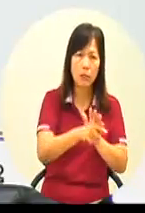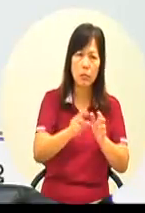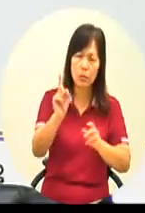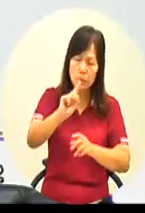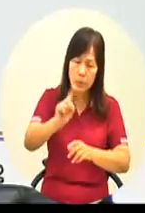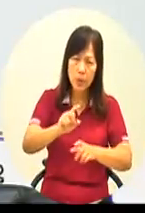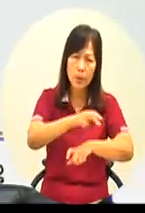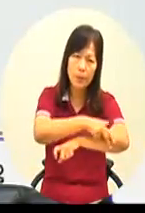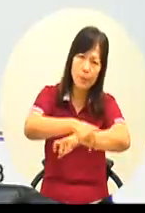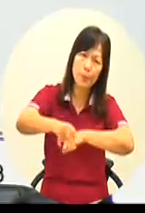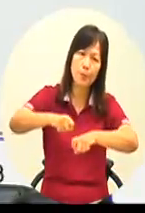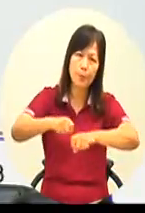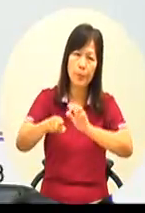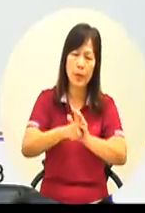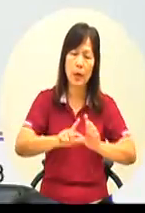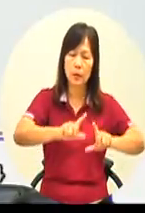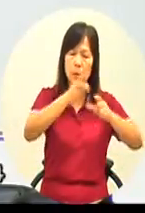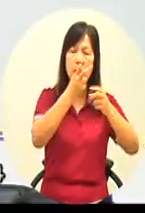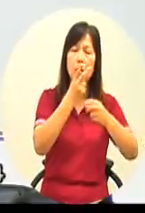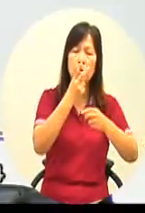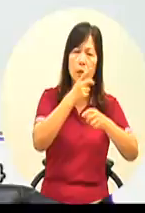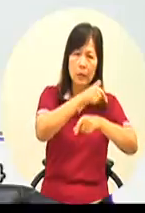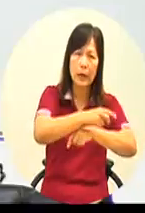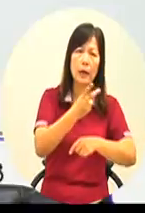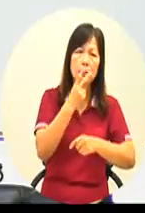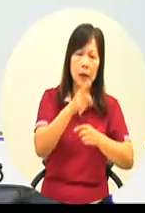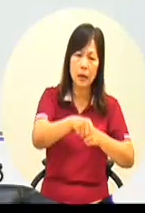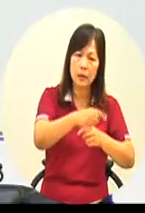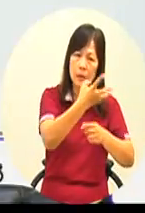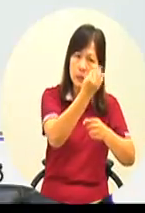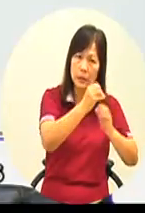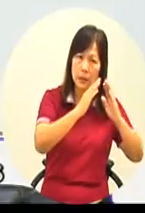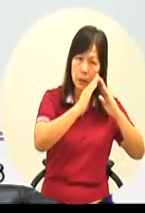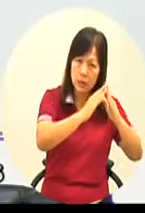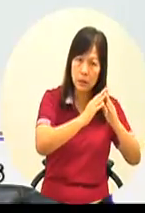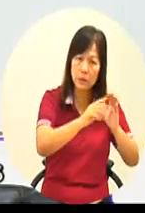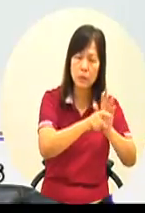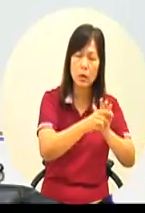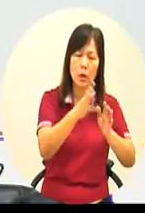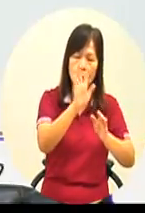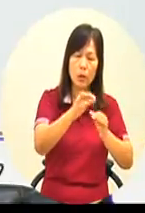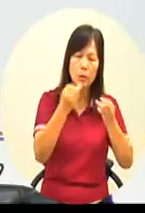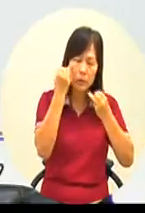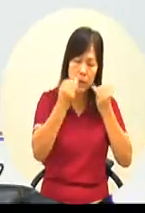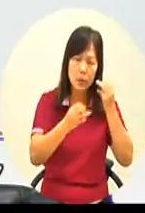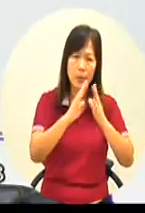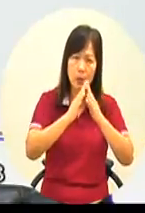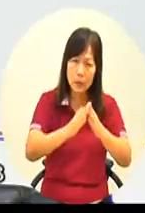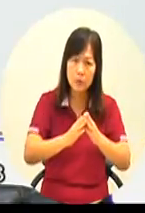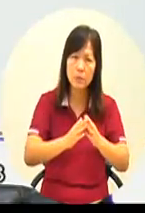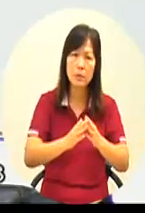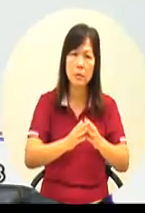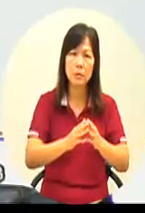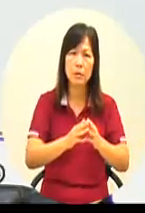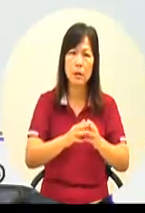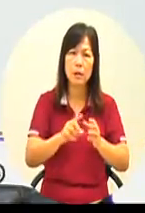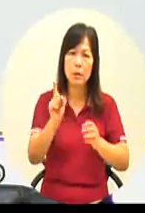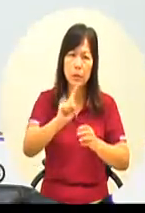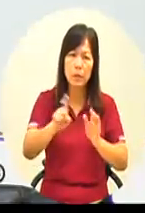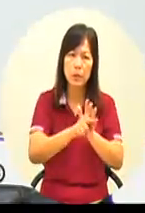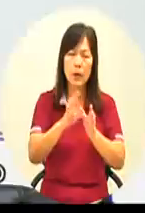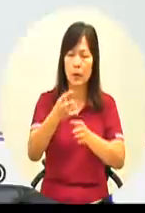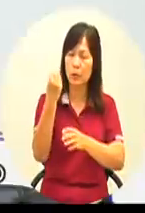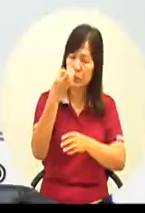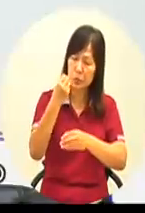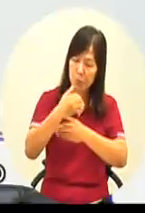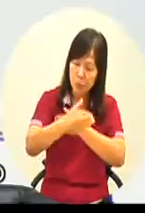划在东南亚这些城市，可以有姐妹市？预计有没有什么新的